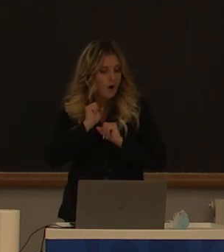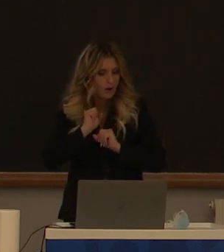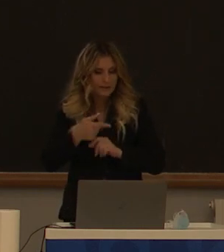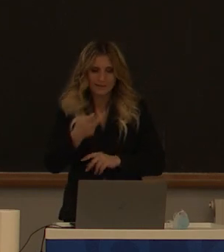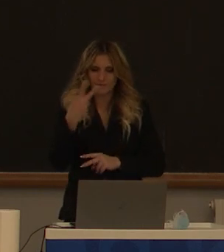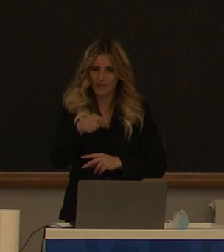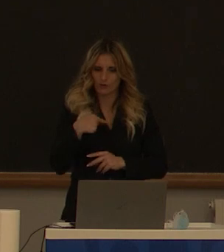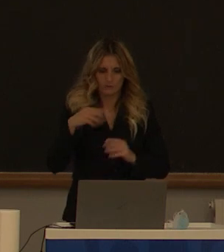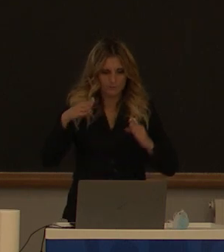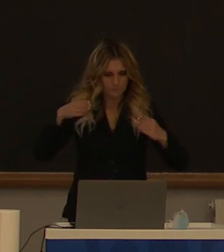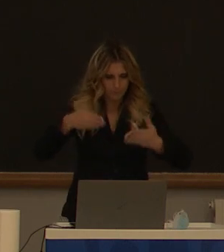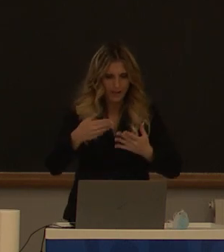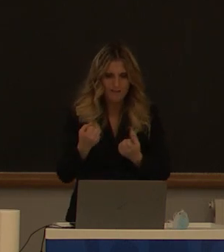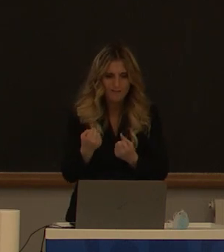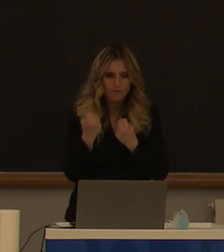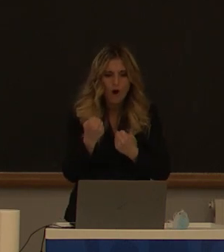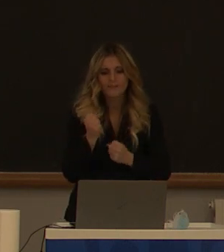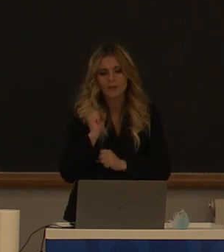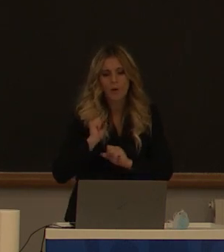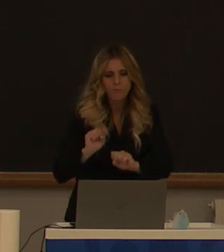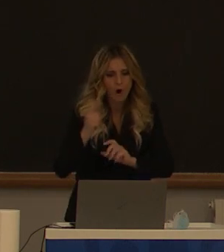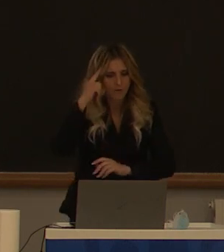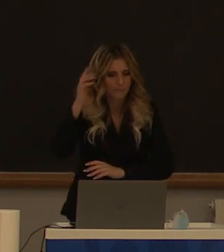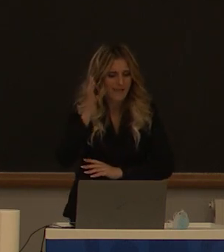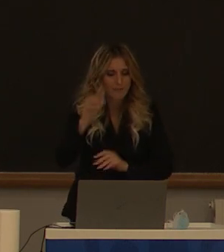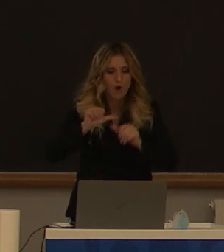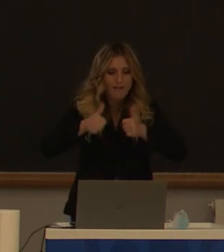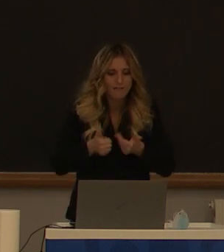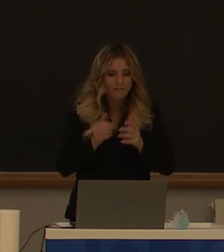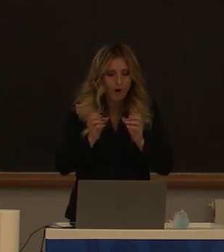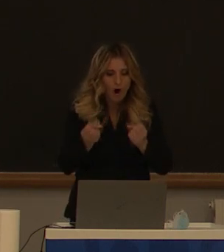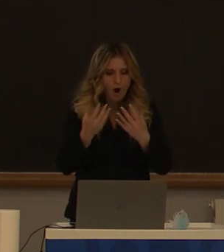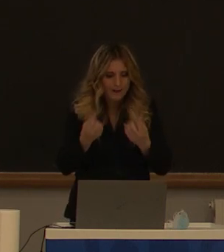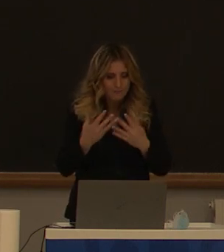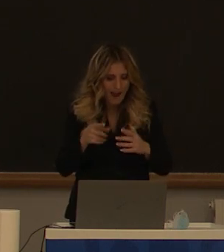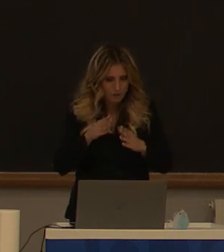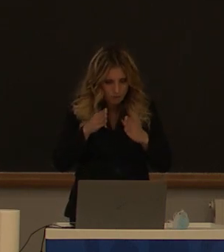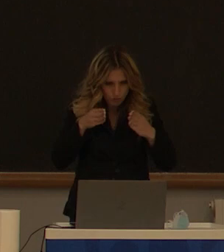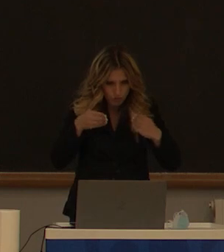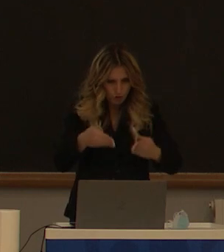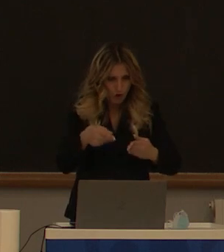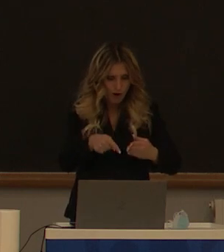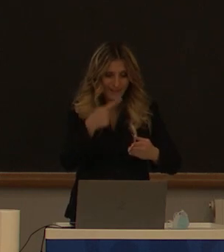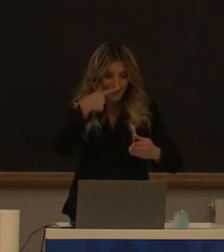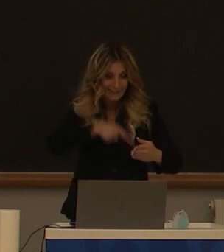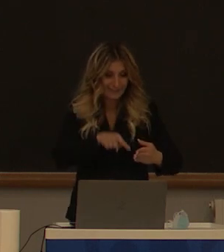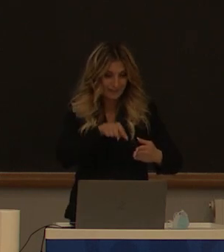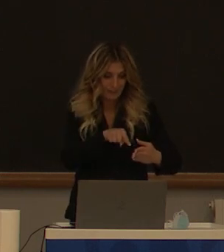fortemente interessato a quella, diciamo, che può essere una formazione di